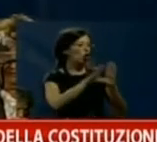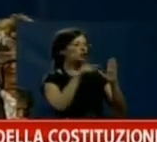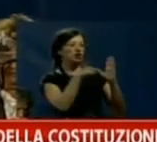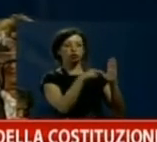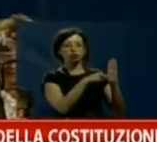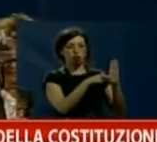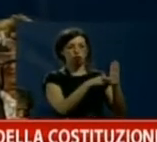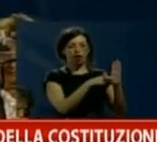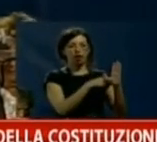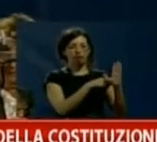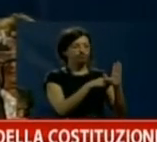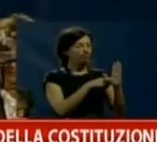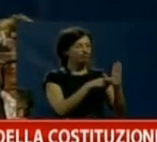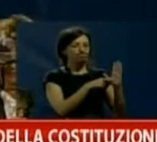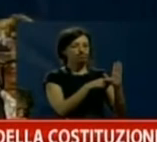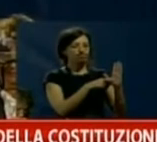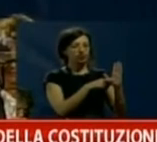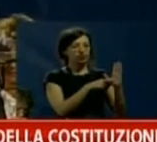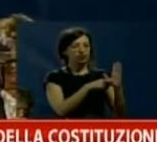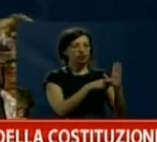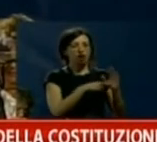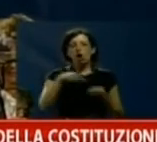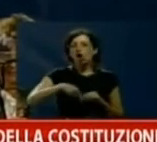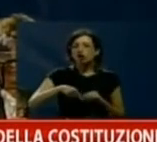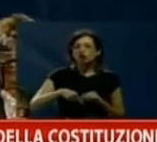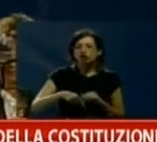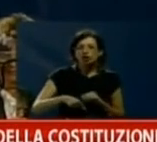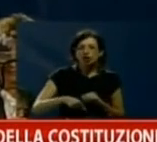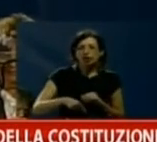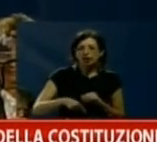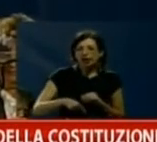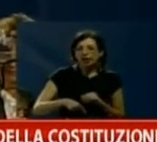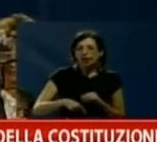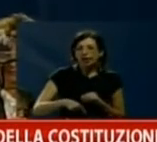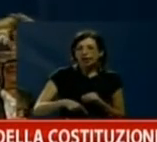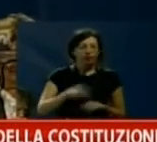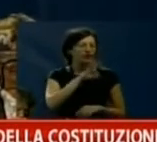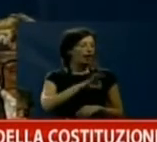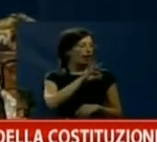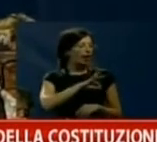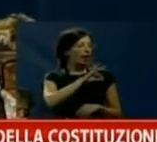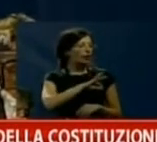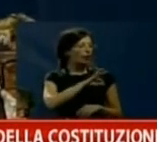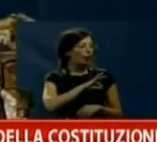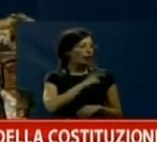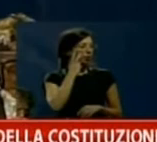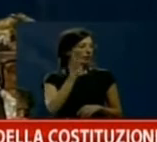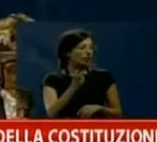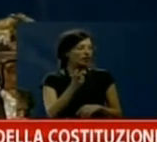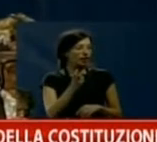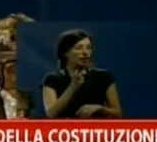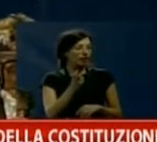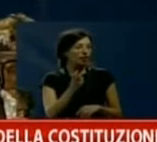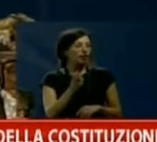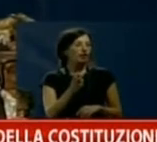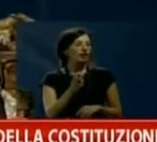Non possiamo accettare che oggi la logica del salario sia quella di comprare la merce, comprarlo come